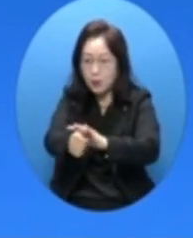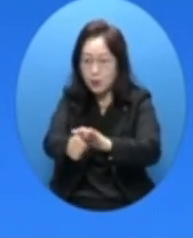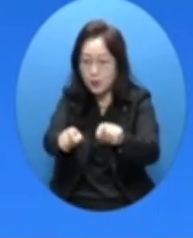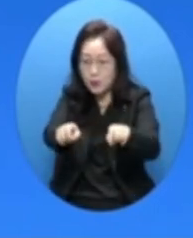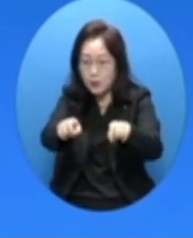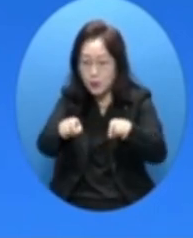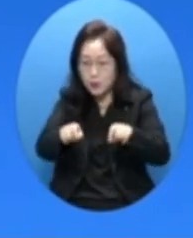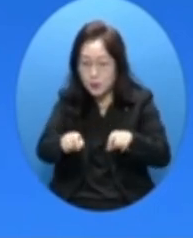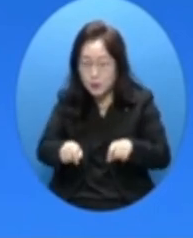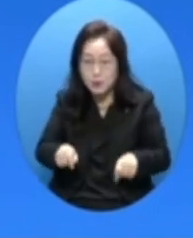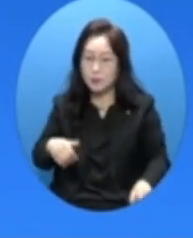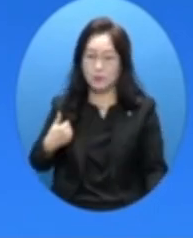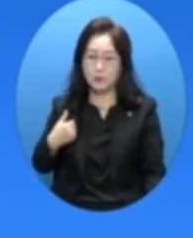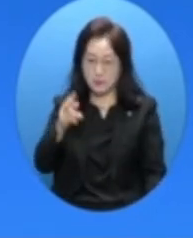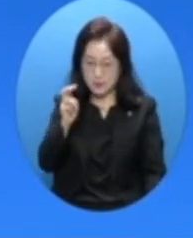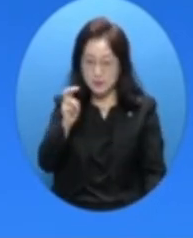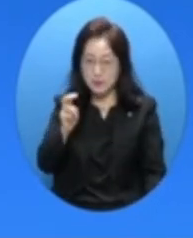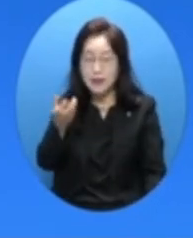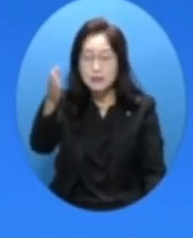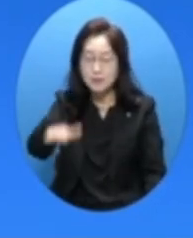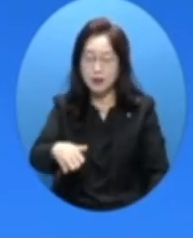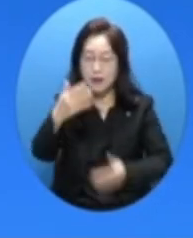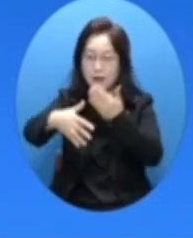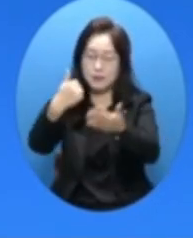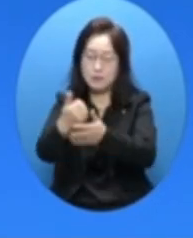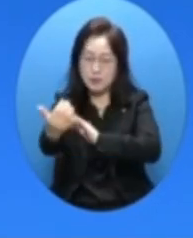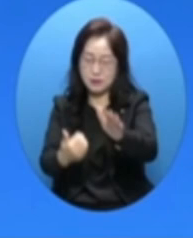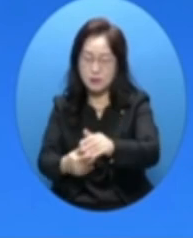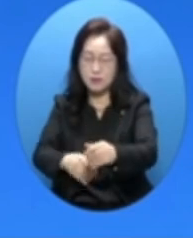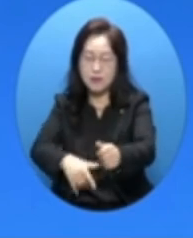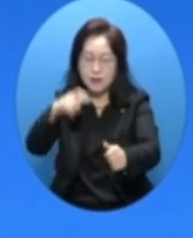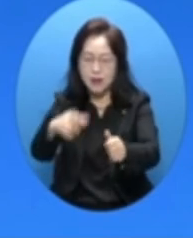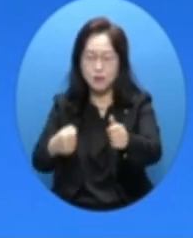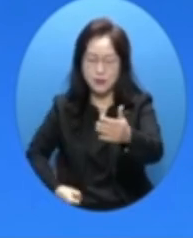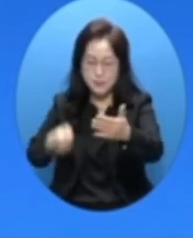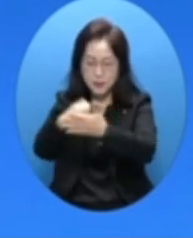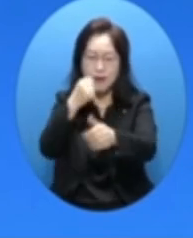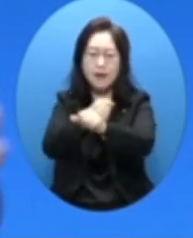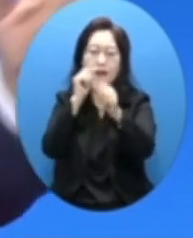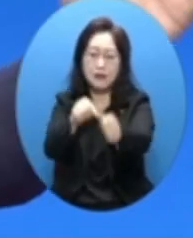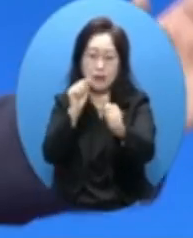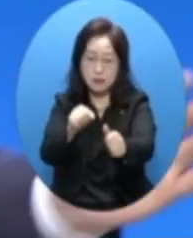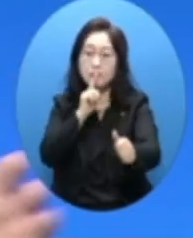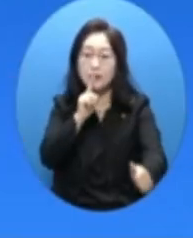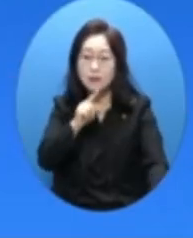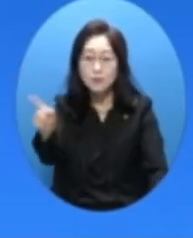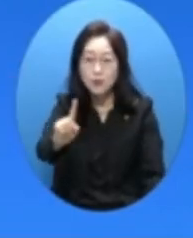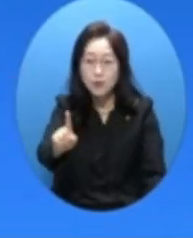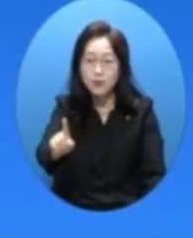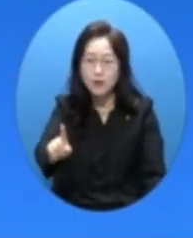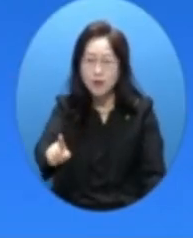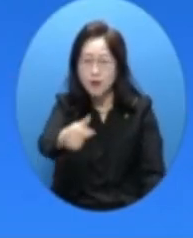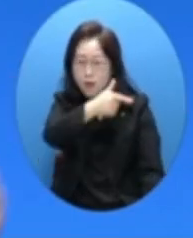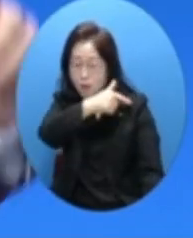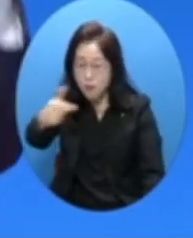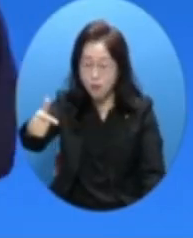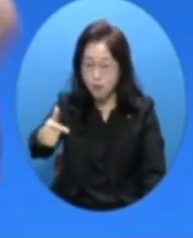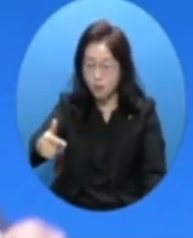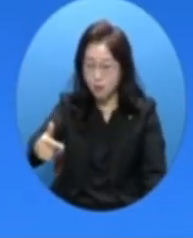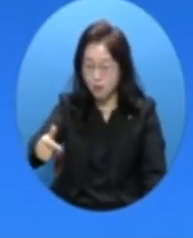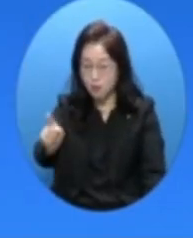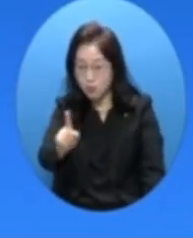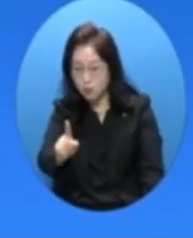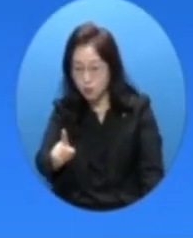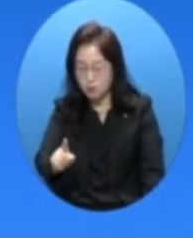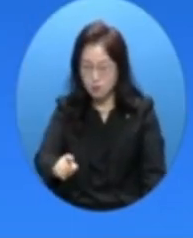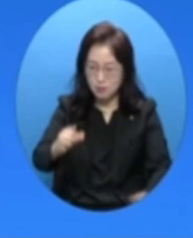상황이었습니다 그런데 주님 말씀하시기를 강하고 담대하라 강하고 담대하라 어떤 큰 대적이 너희 앞에 있다고 할지라도